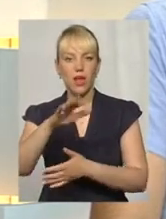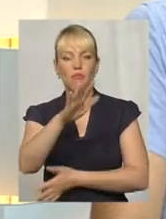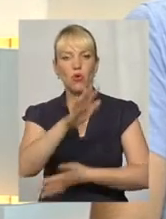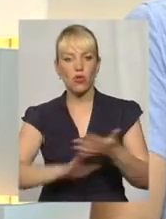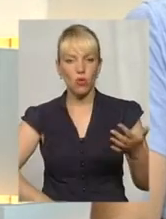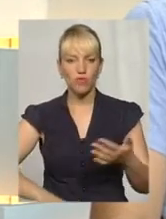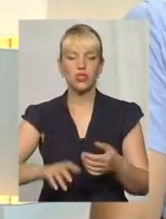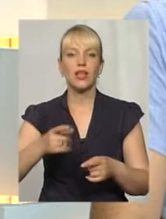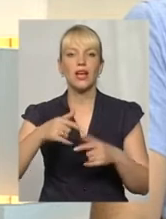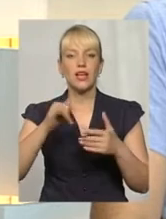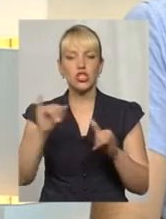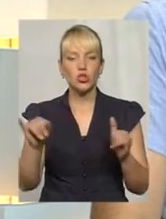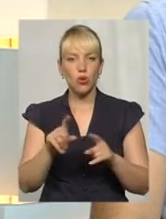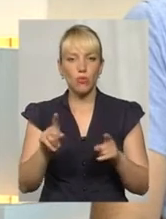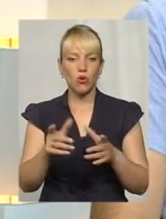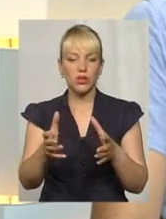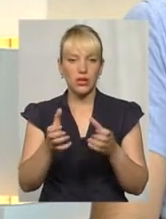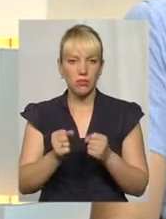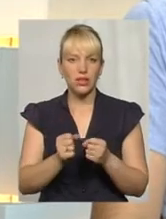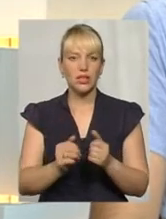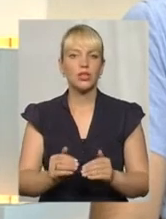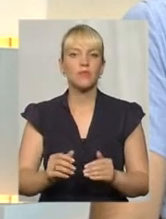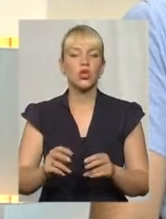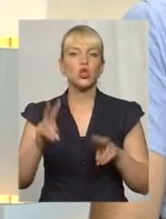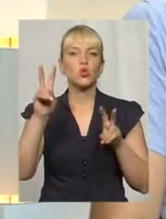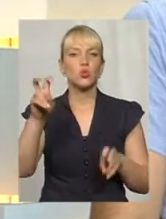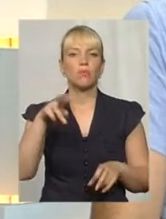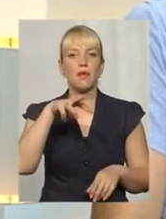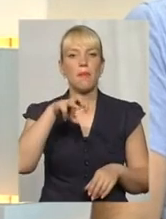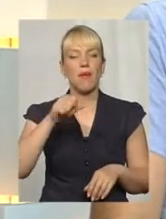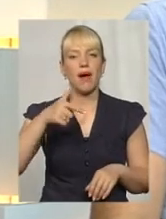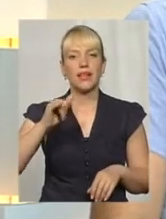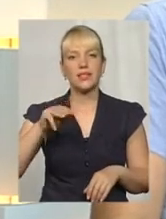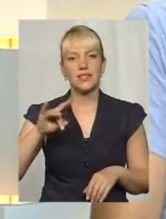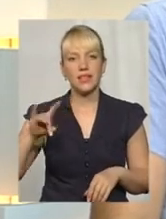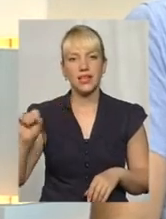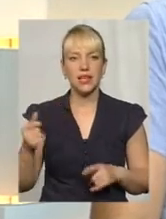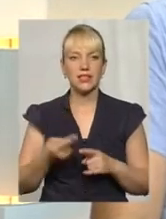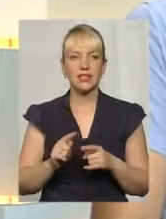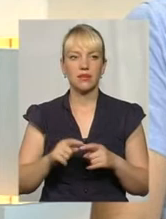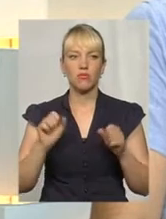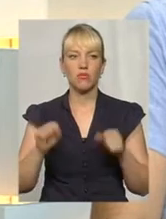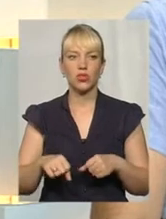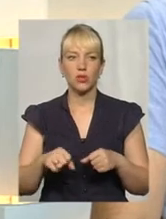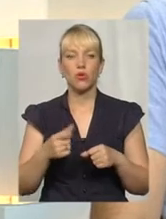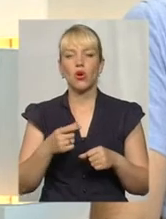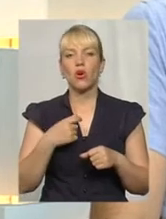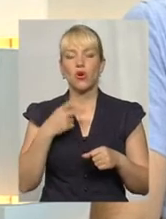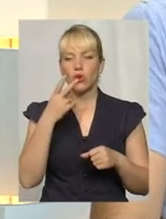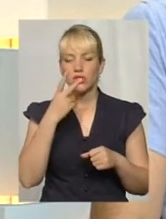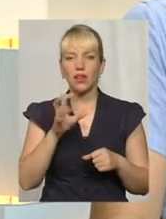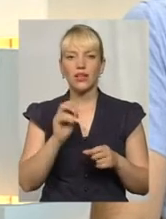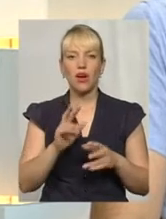ступінь магістра, то це можна розглядати в деякій мірі і як обмеження права на освіту.